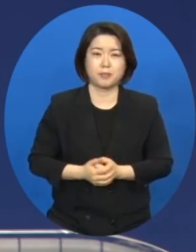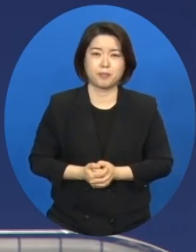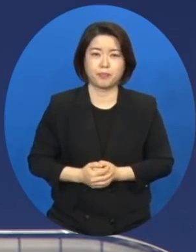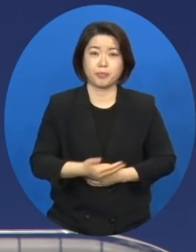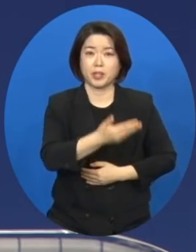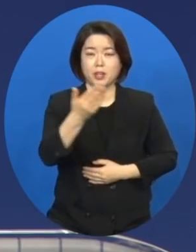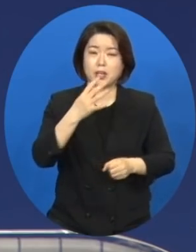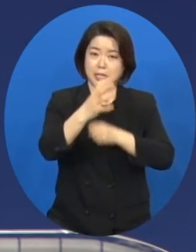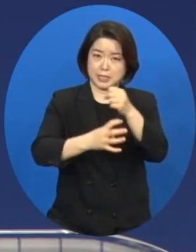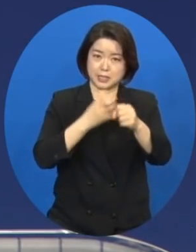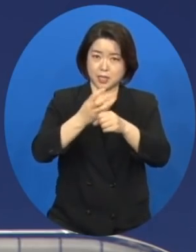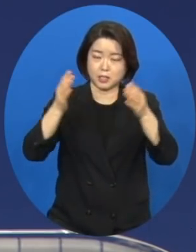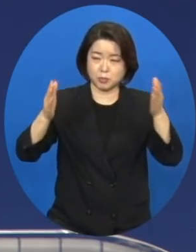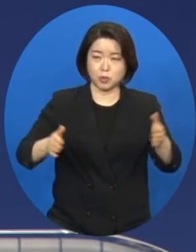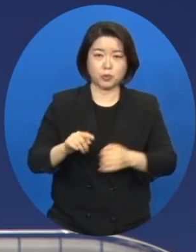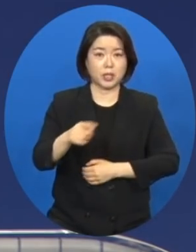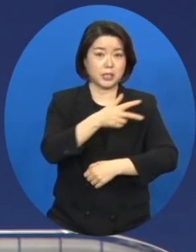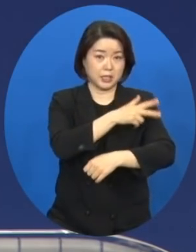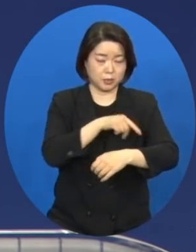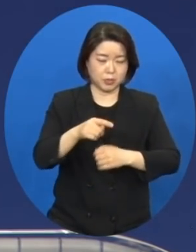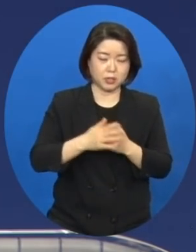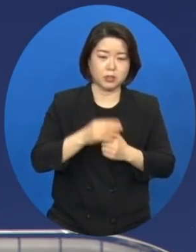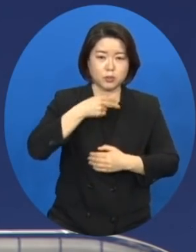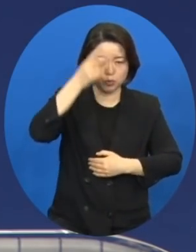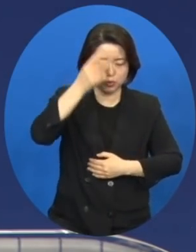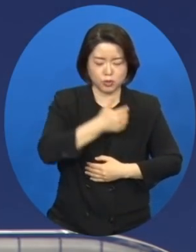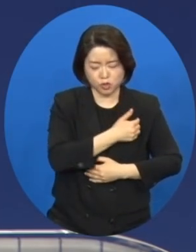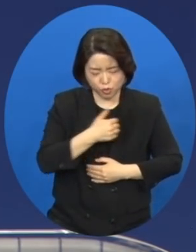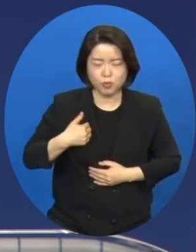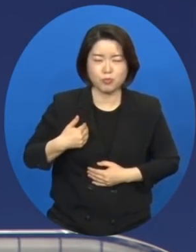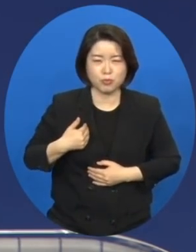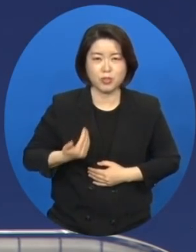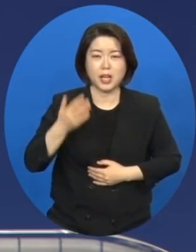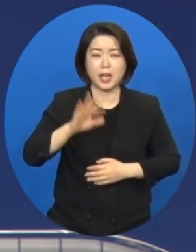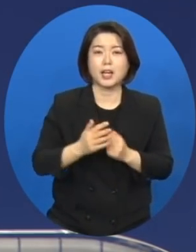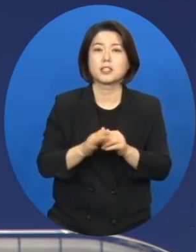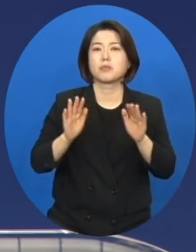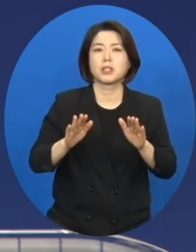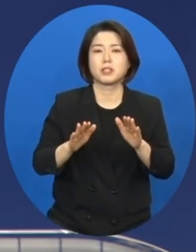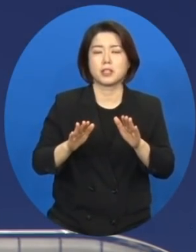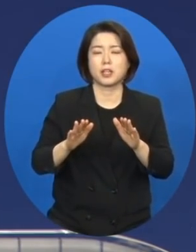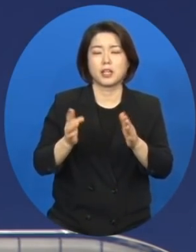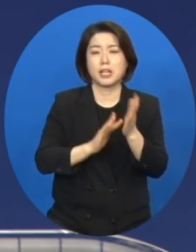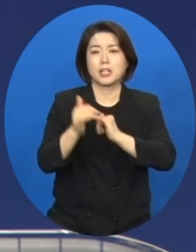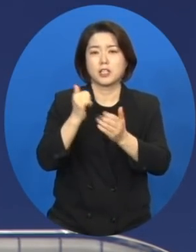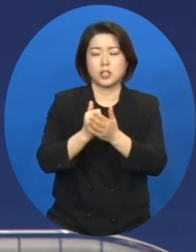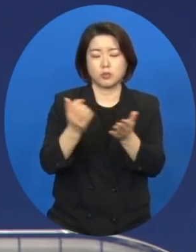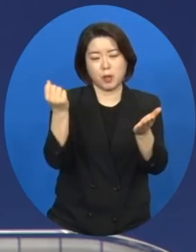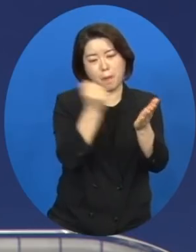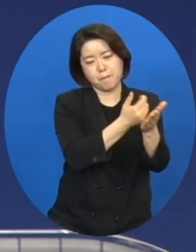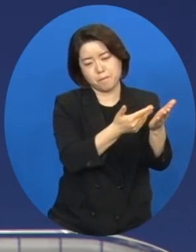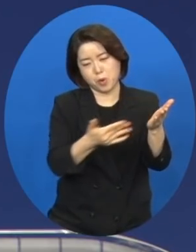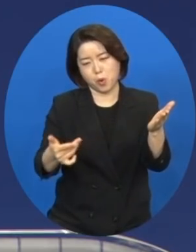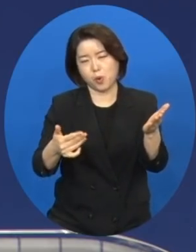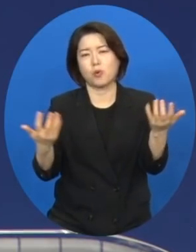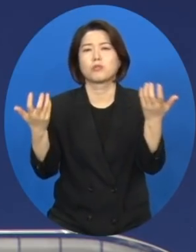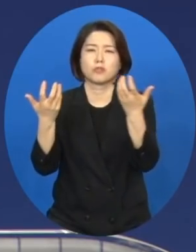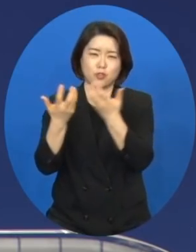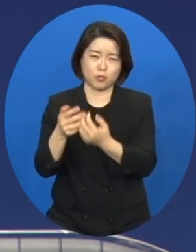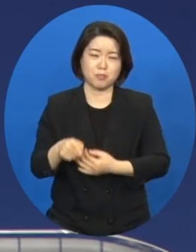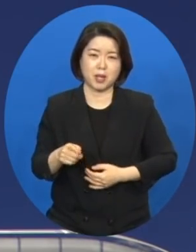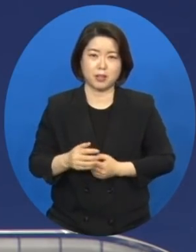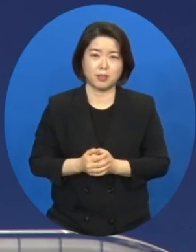여러분 40년간 이 집사님에게 술은 충분했습니다. 그러나 이제는 예수님 보혈로 충만합니다. 저는 이분을 이렇게